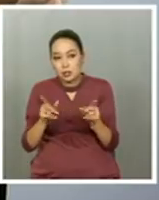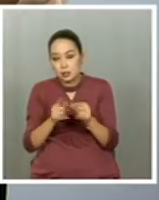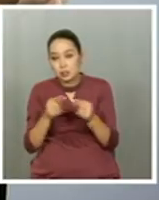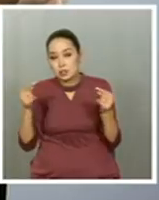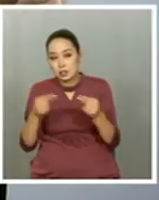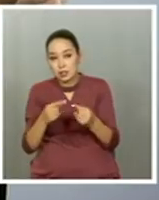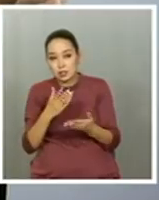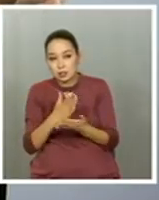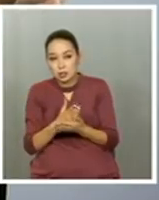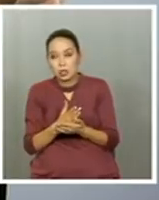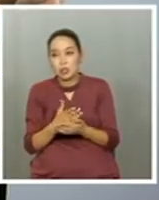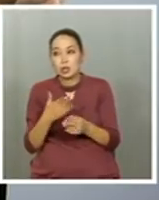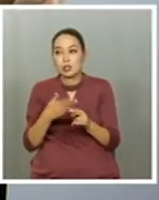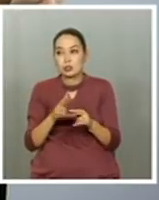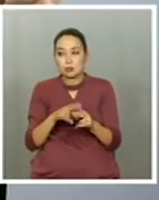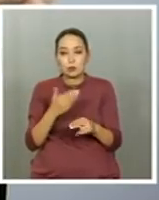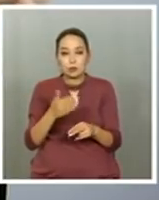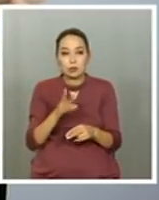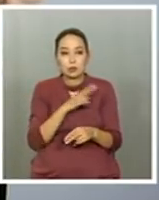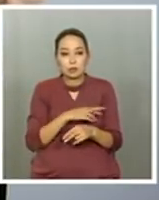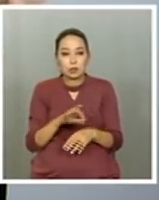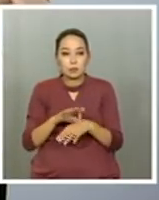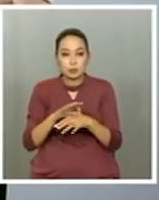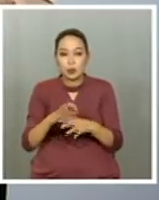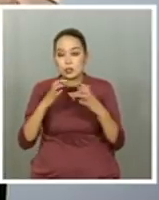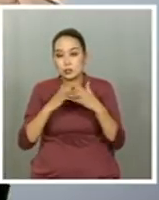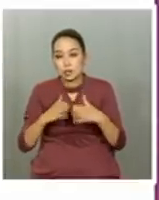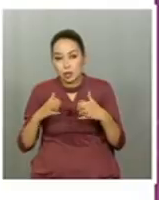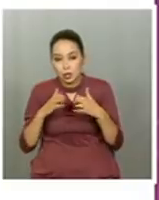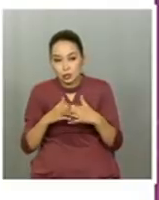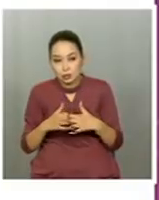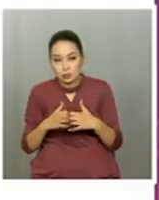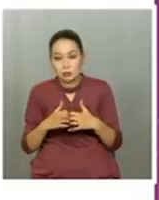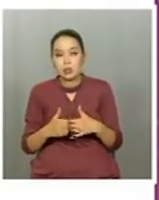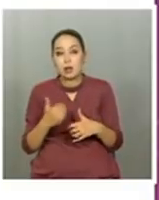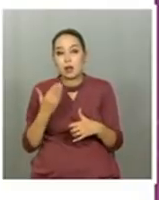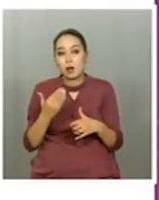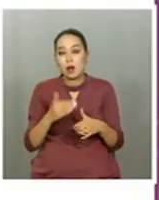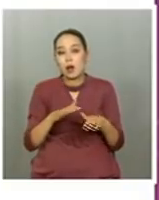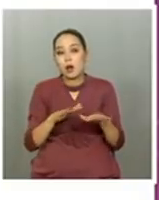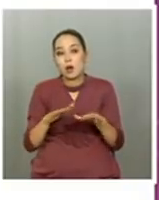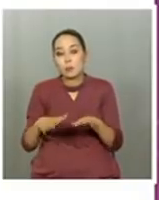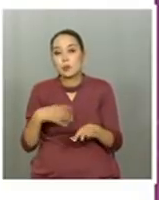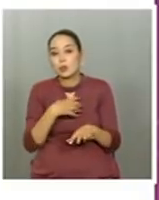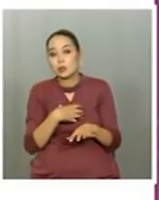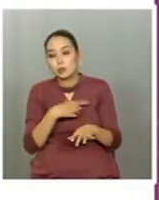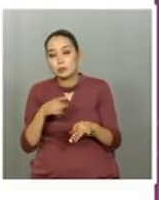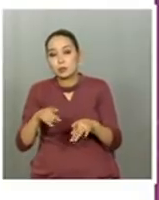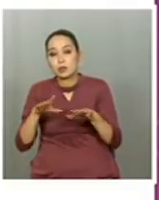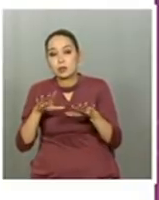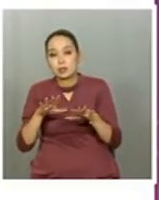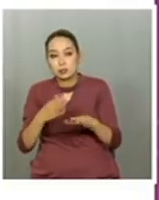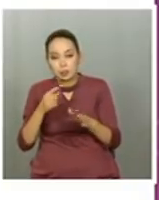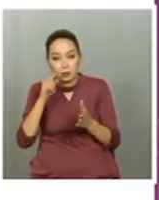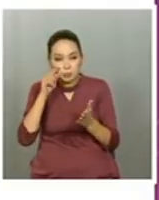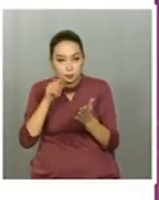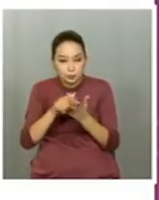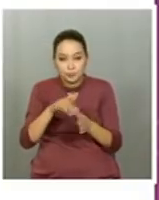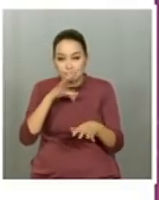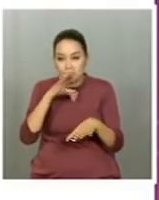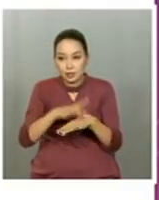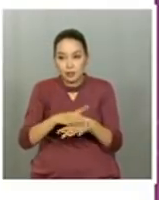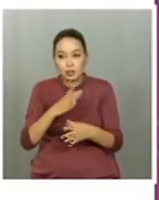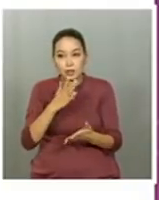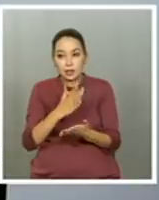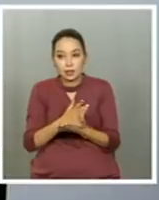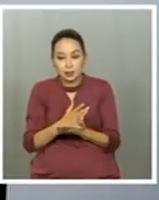Типтік зерттеулер жүргізу кезінде осы объективтің негізгі нысанға өтуінен байқалады. Нысанға